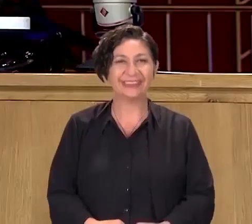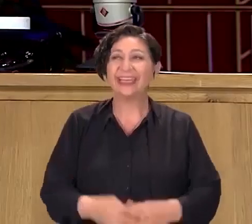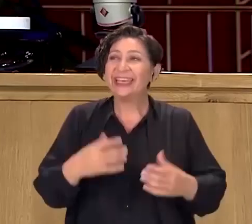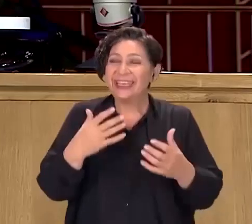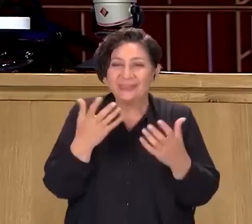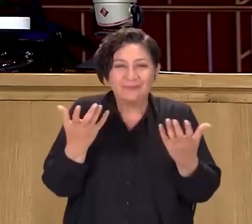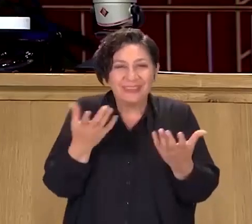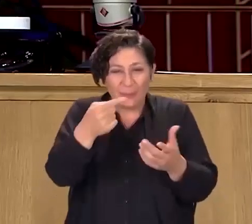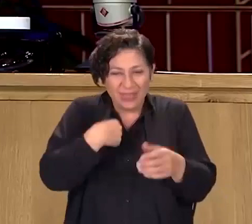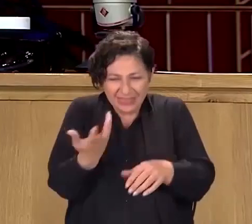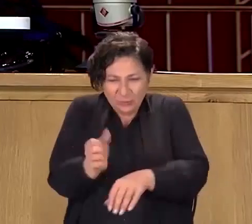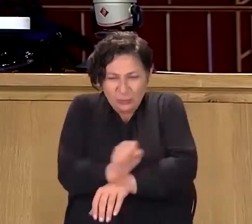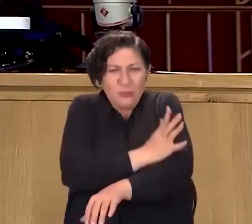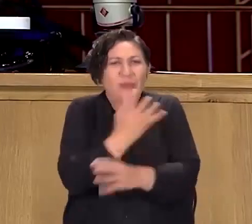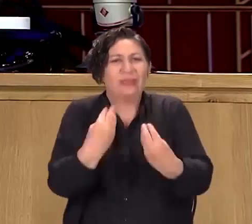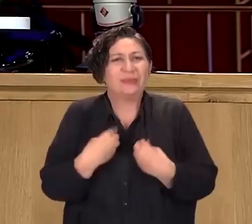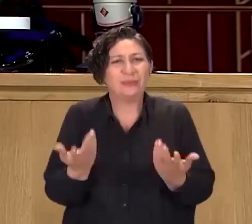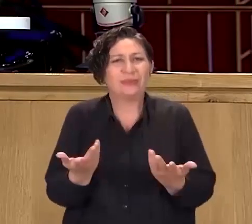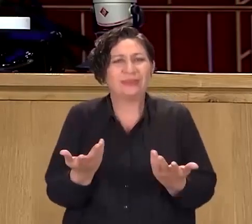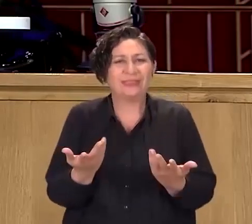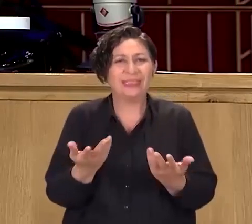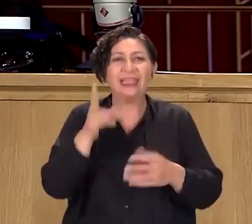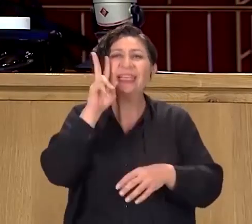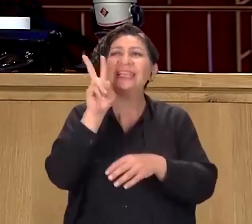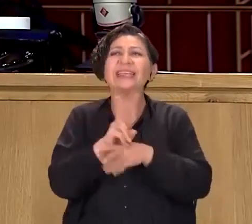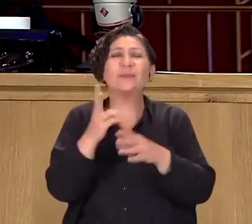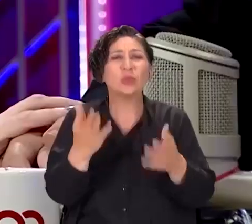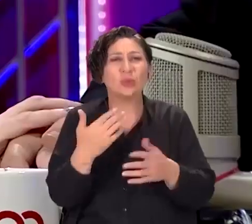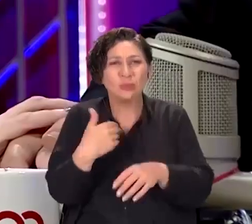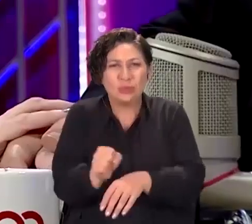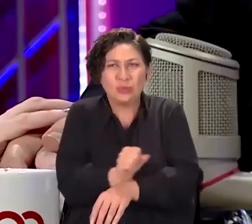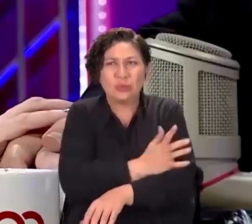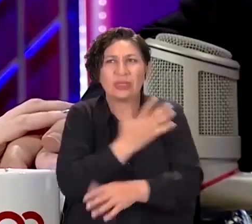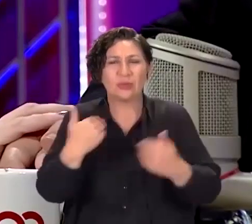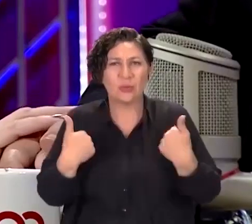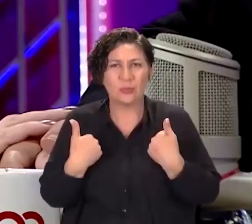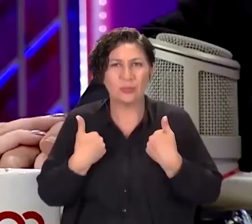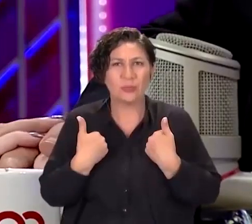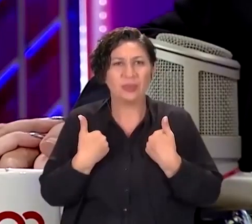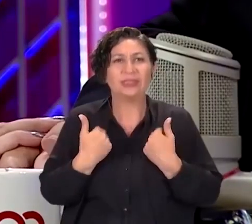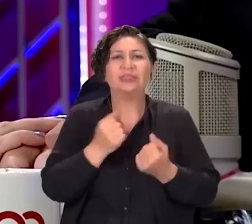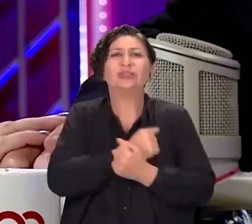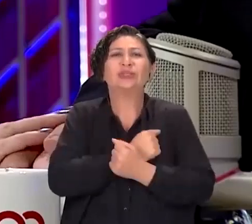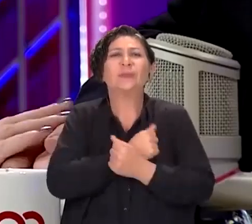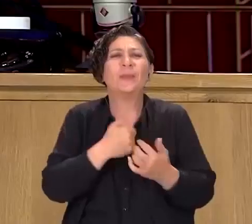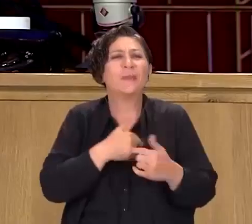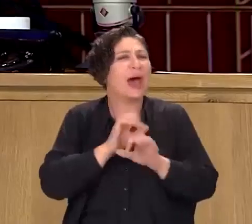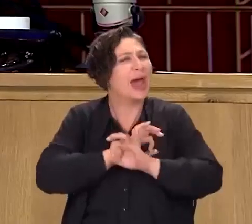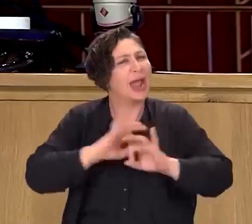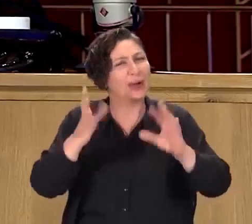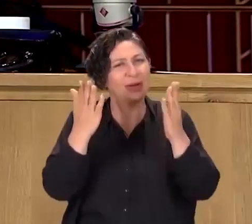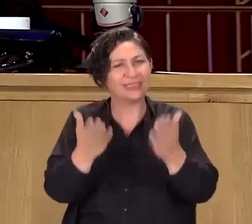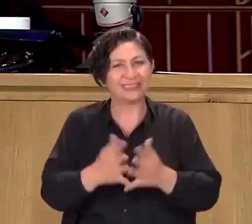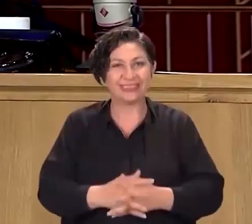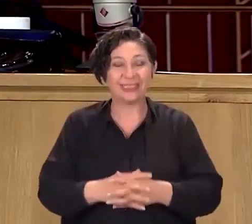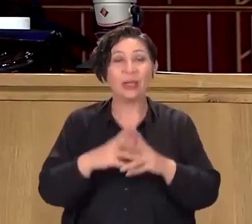Sen beni nasıl duygulandırıyorsun ya? Yemin ediyorum duygulanıyorum ben. Peki. Canım peki, benim. Harikuladesin.